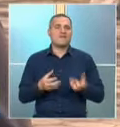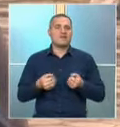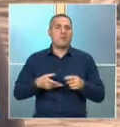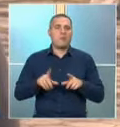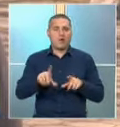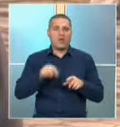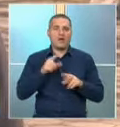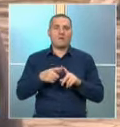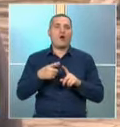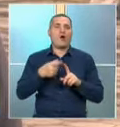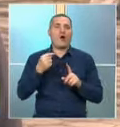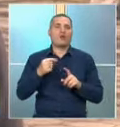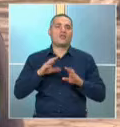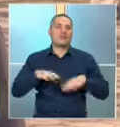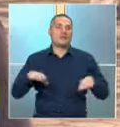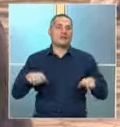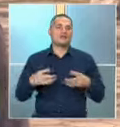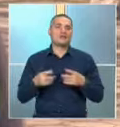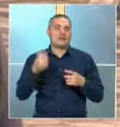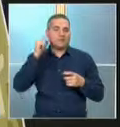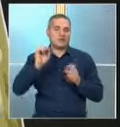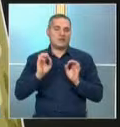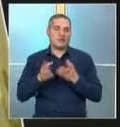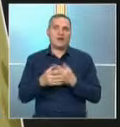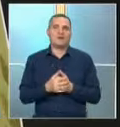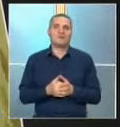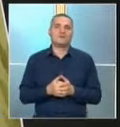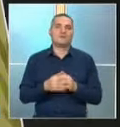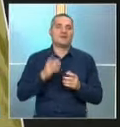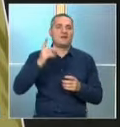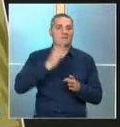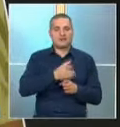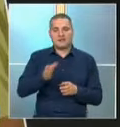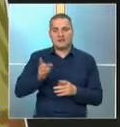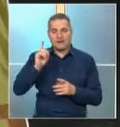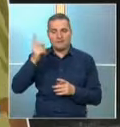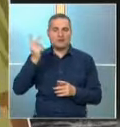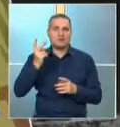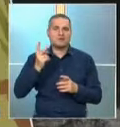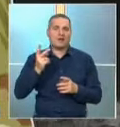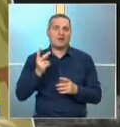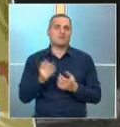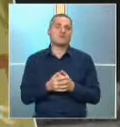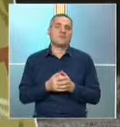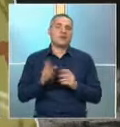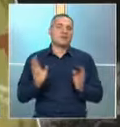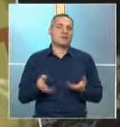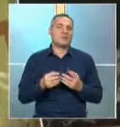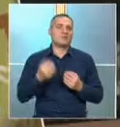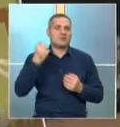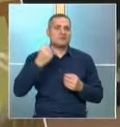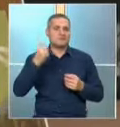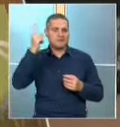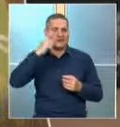Така че няма какво да кажа в това отношение. Той и мисля, че е така. И това всеки един трябва да го разбере и да го осмисли и да го почне да го